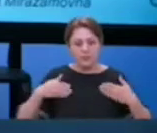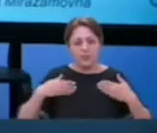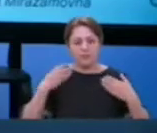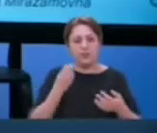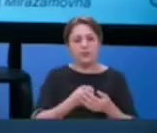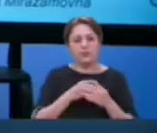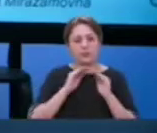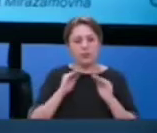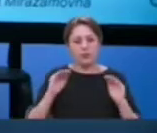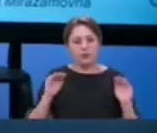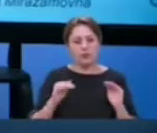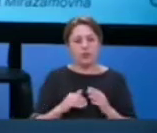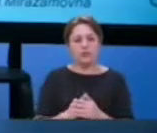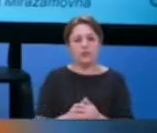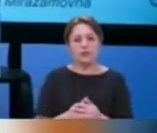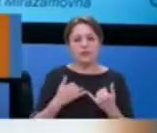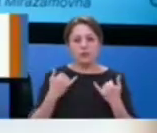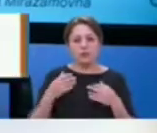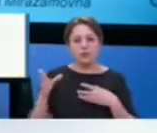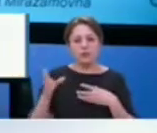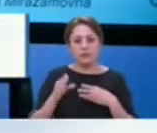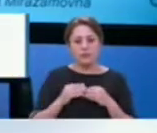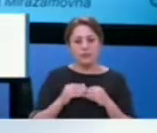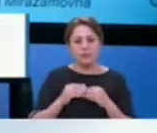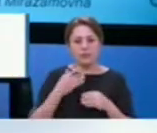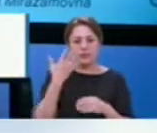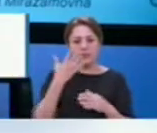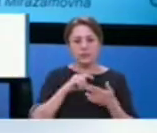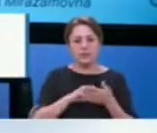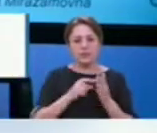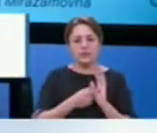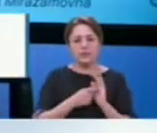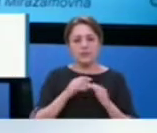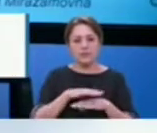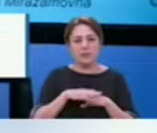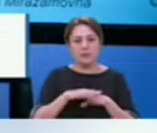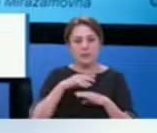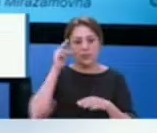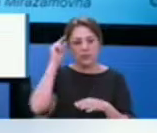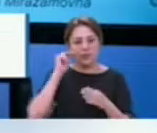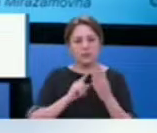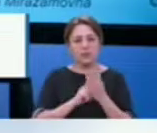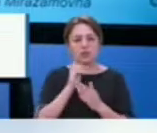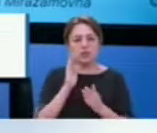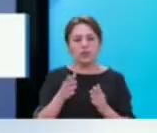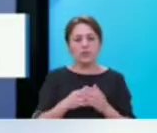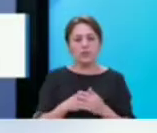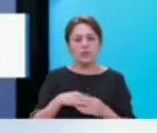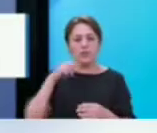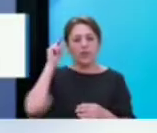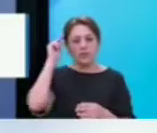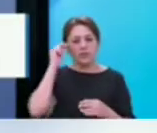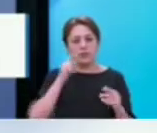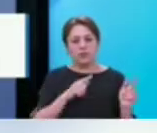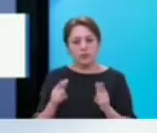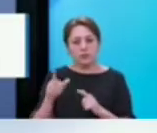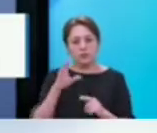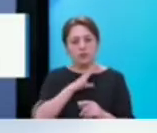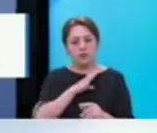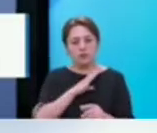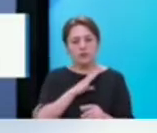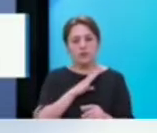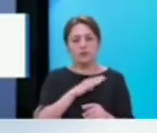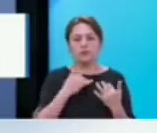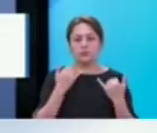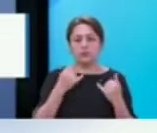Assalomu alaykum aziz bolajonlar. Bugun siz bilan 5-sinfda matematika darsini boshlaymiz. Darsga tayyorlanib olgan